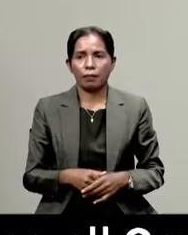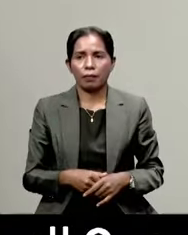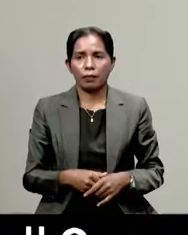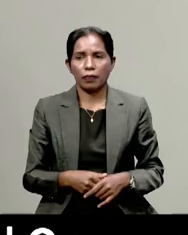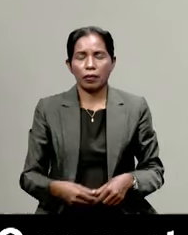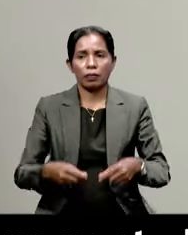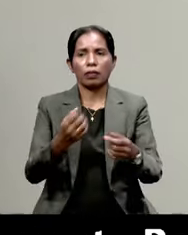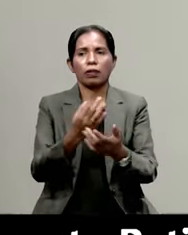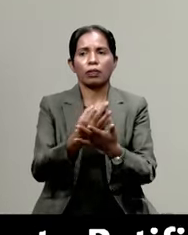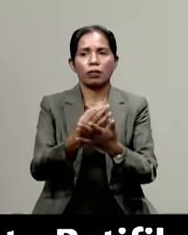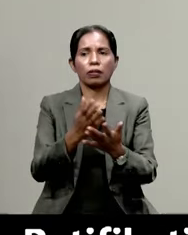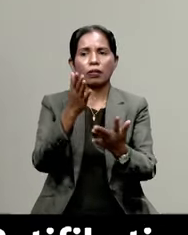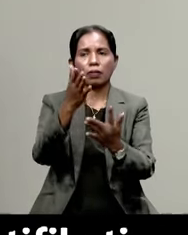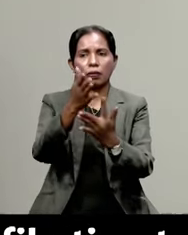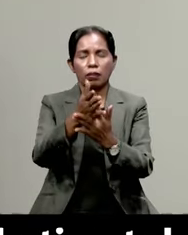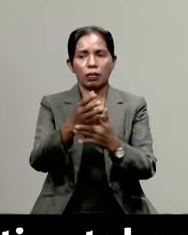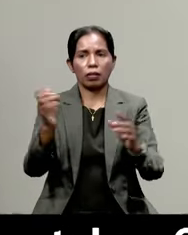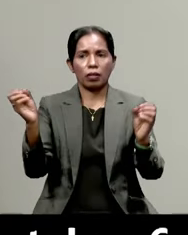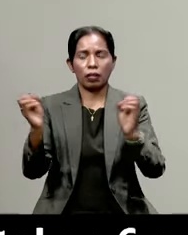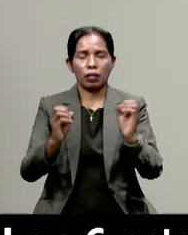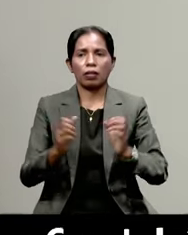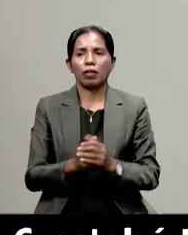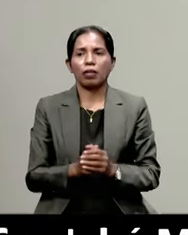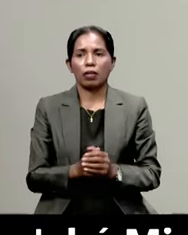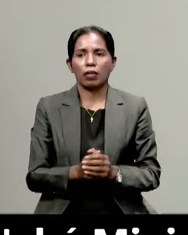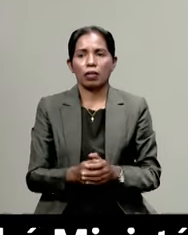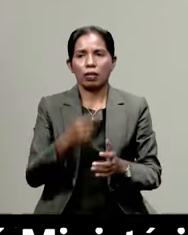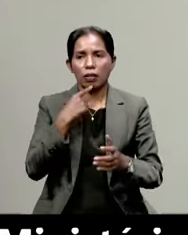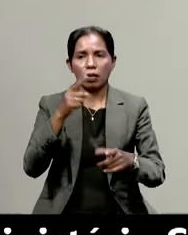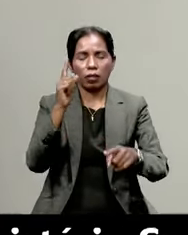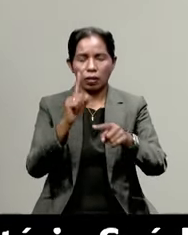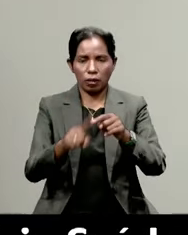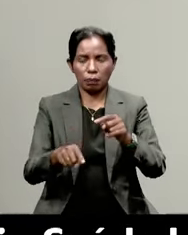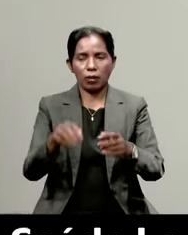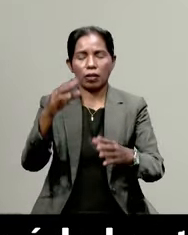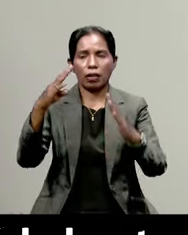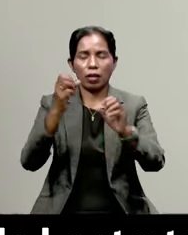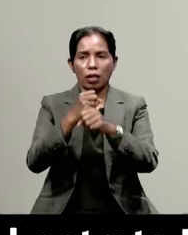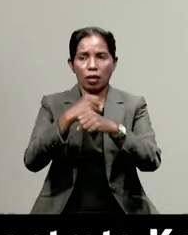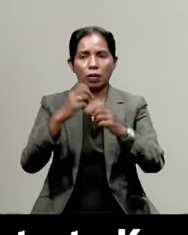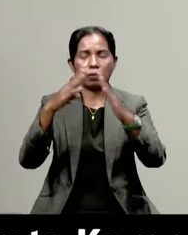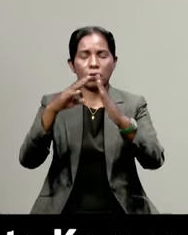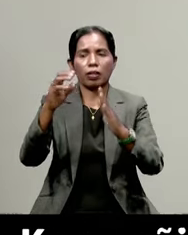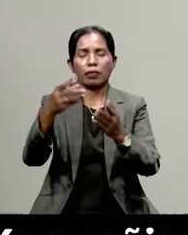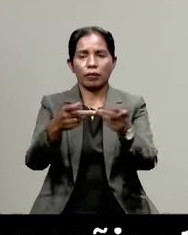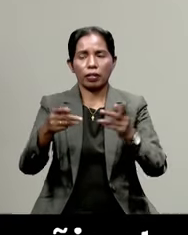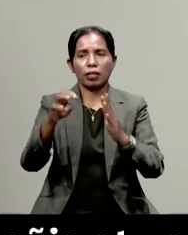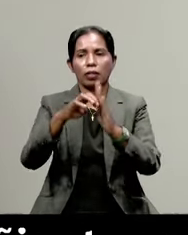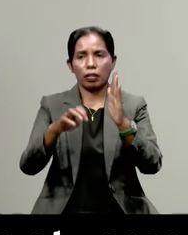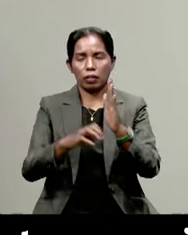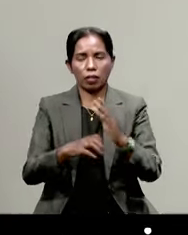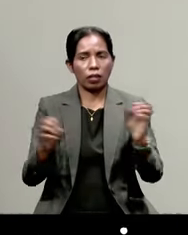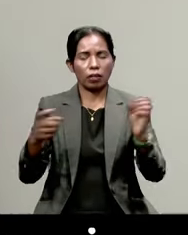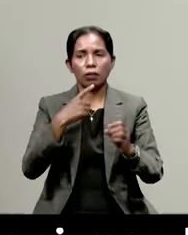Fofo met betama na bana nu sama ko la la la se dia la vele bok pa be se da rei stadunia. Pe o mo lo ko